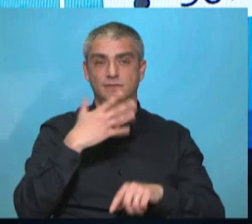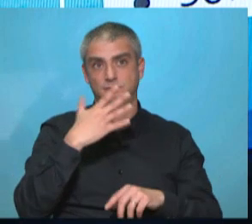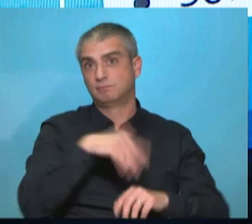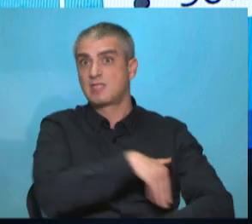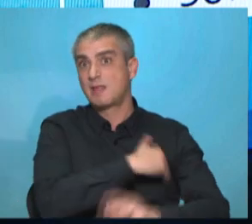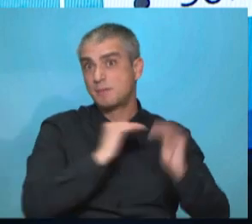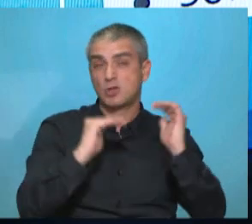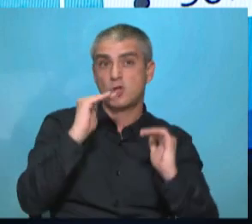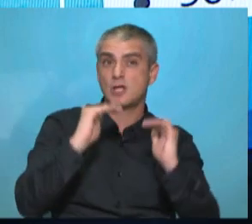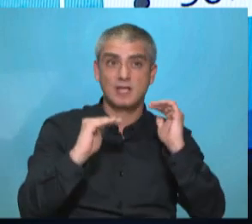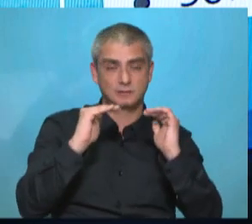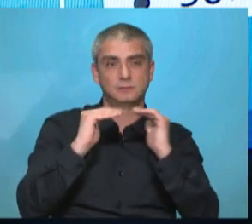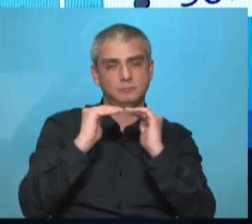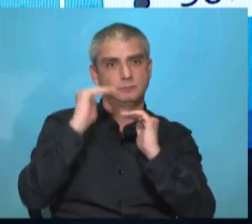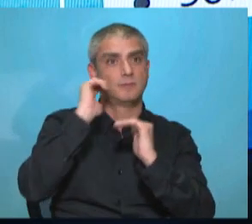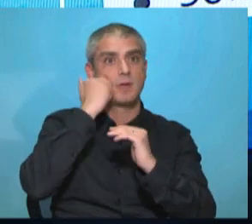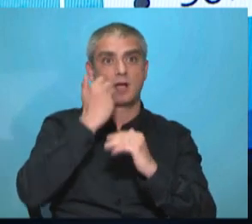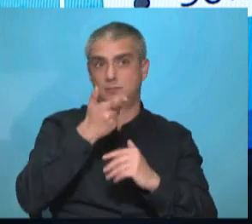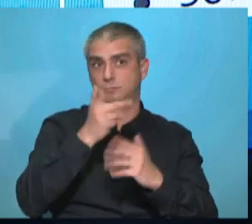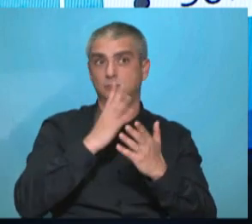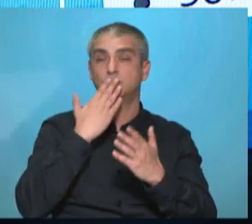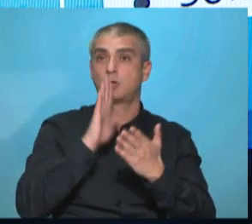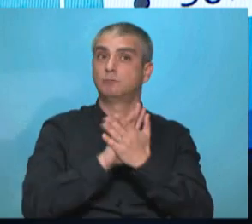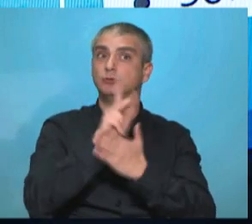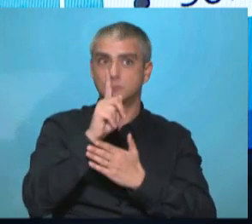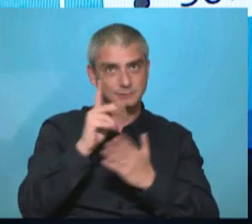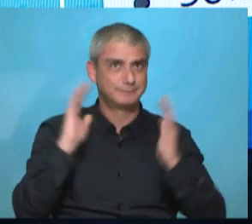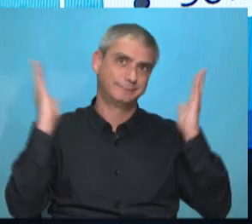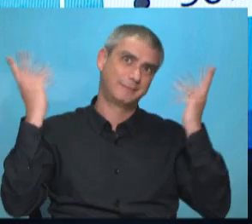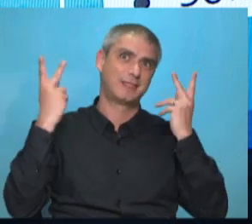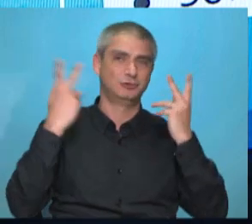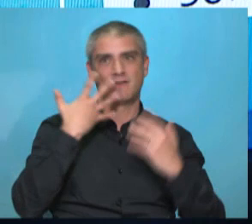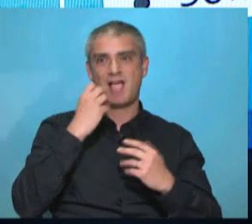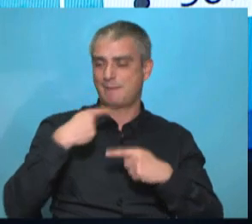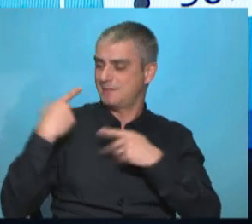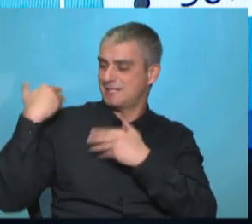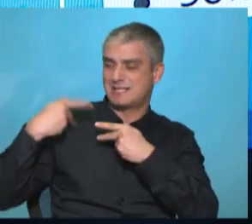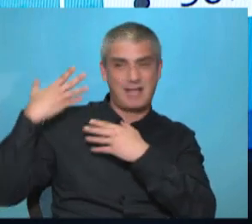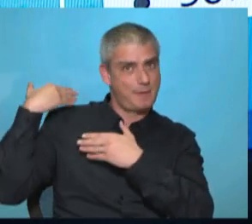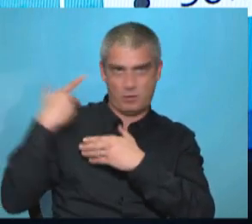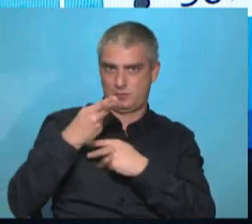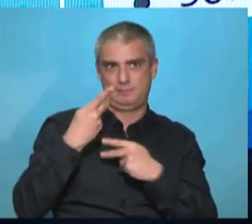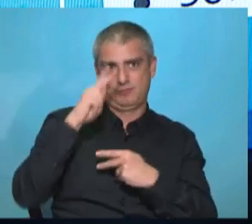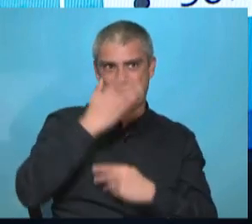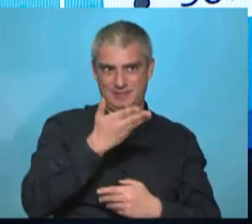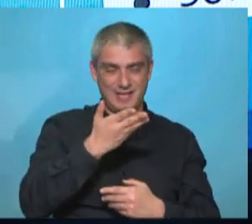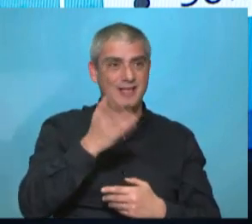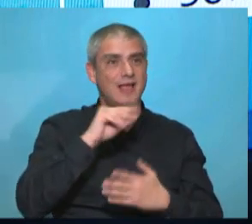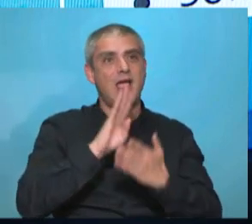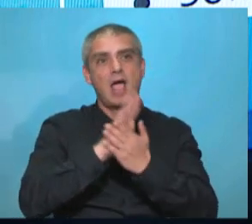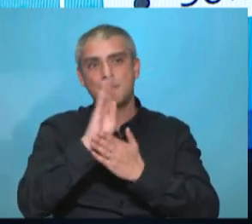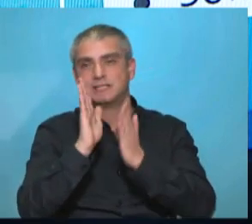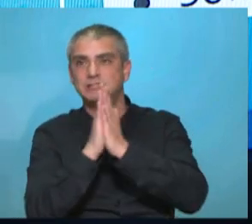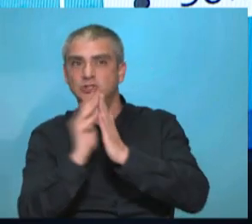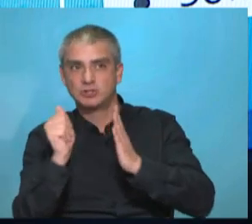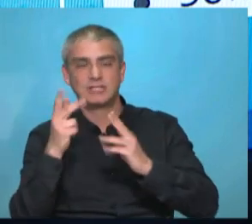יחסי בערים עולות, מחר 12 מעלות בירושלים, זה חם. יחסית לימים האחרונים, לאורך מישור החוף 14-16, גם